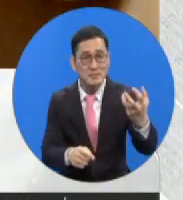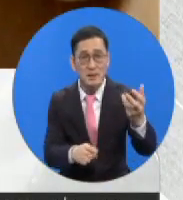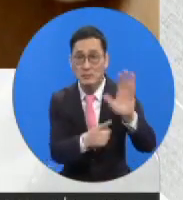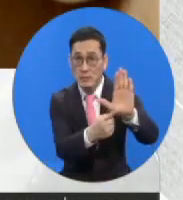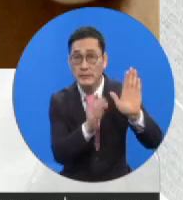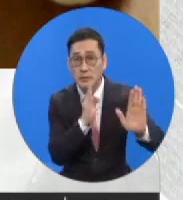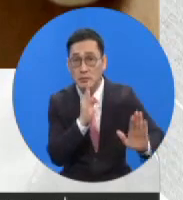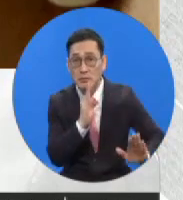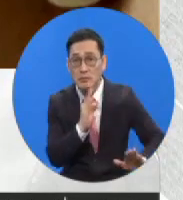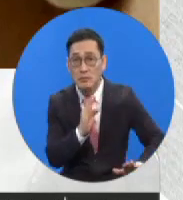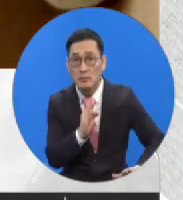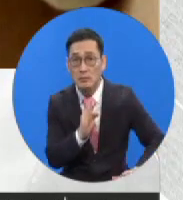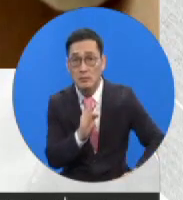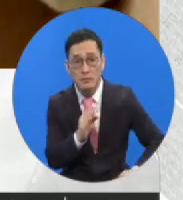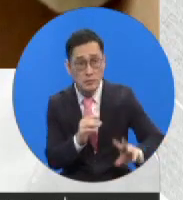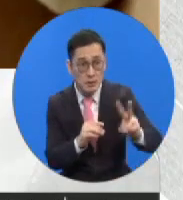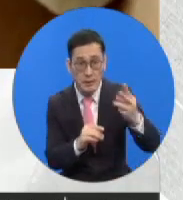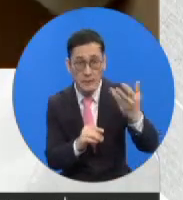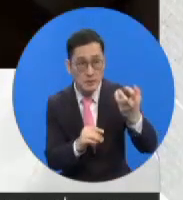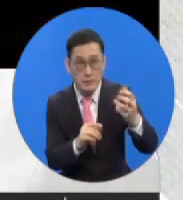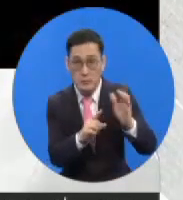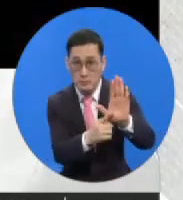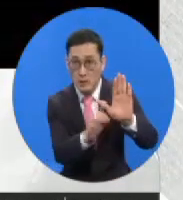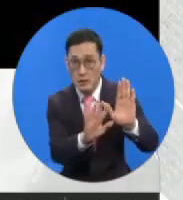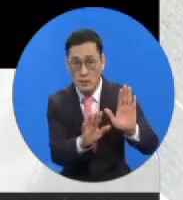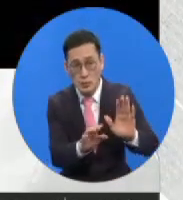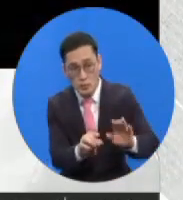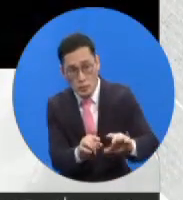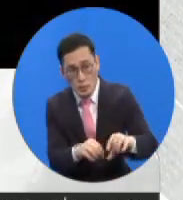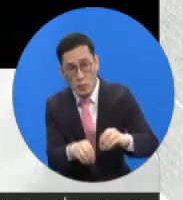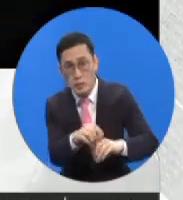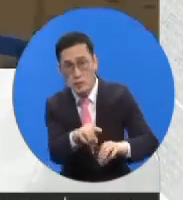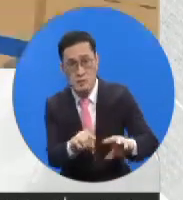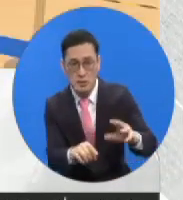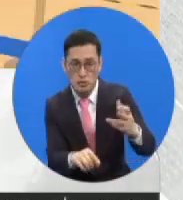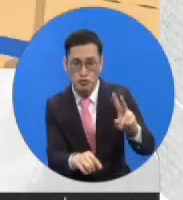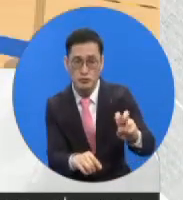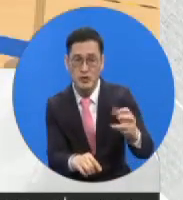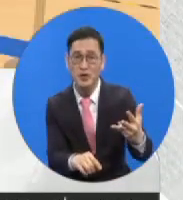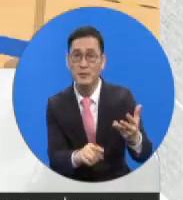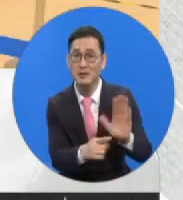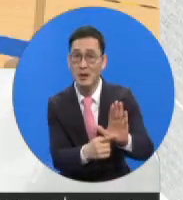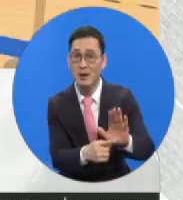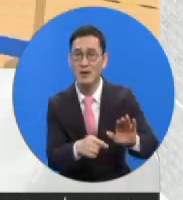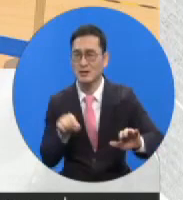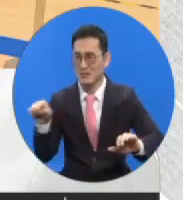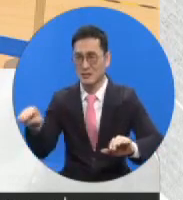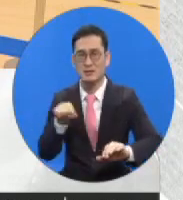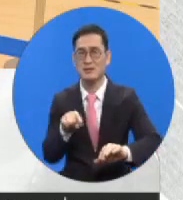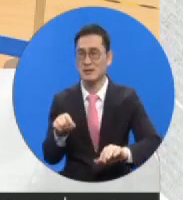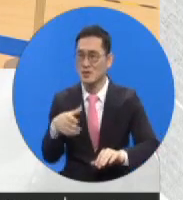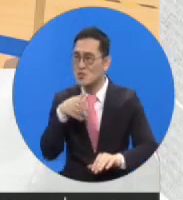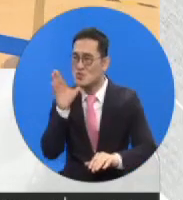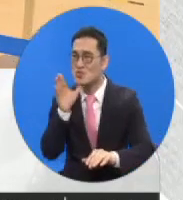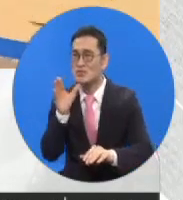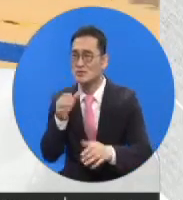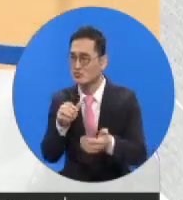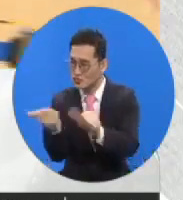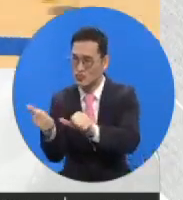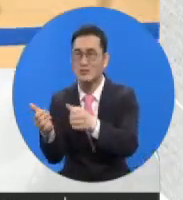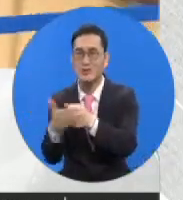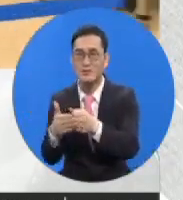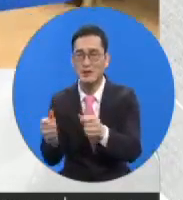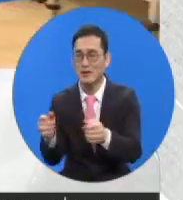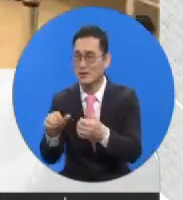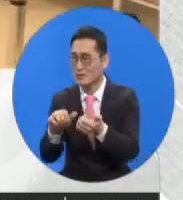되는데 그런 경향성들이 나타나지 않는 건 분명하지 않습니까? 저는 박능우 보건복지부 장관은 대한민국 국민의 생명과